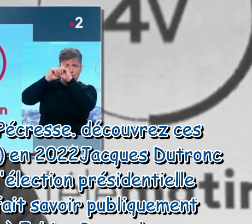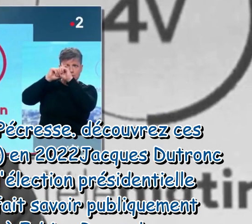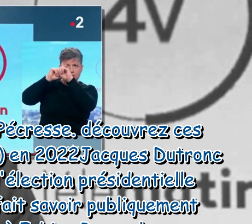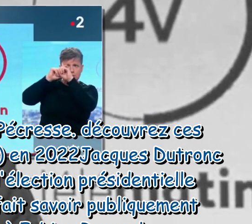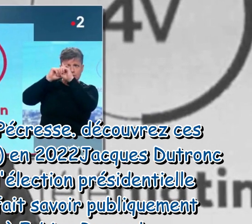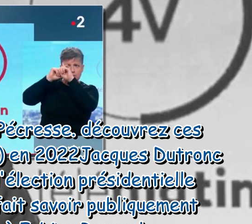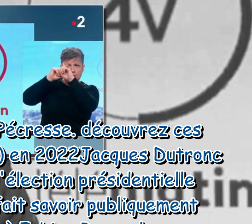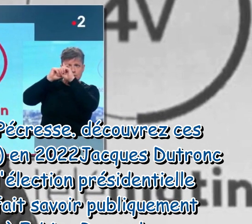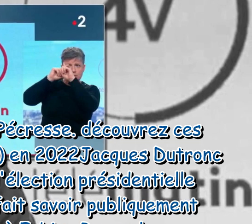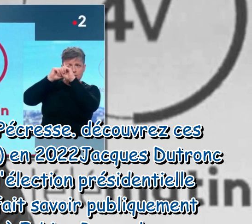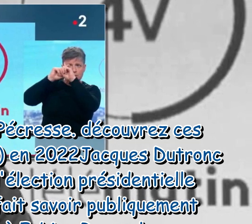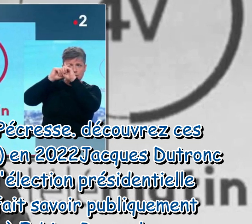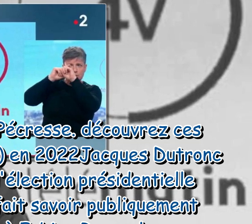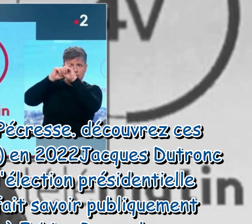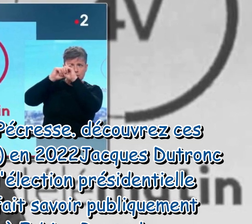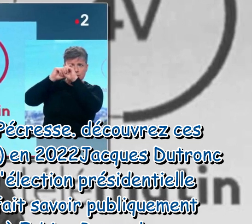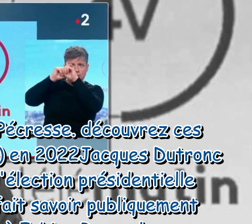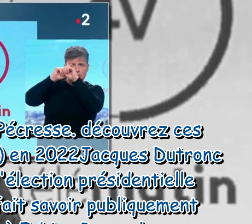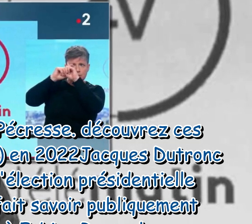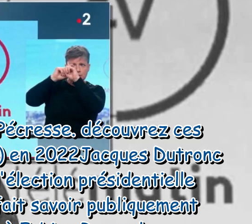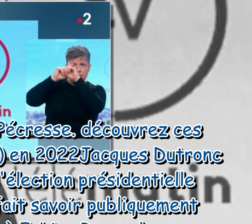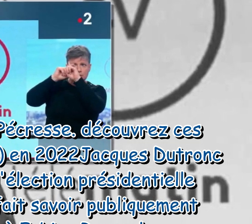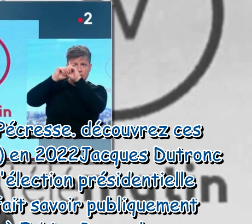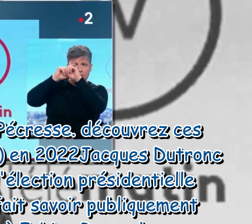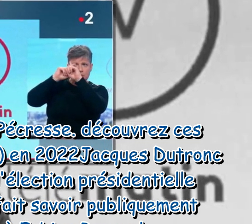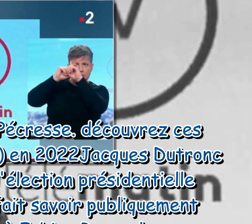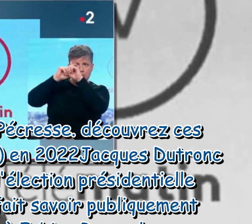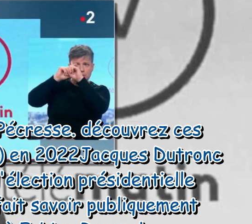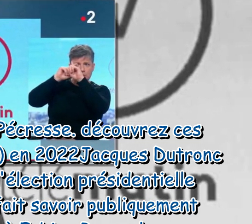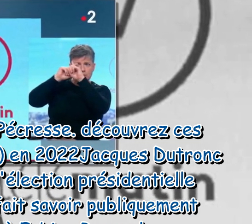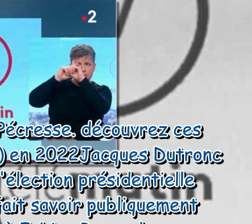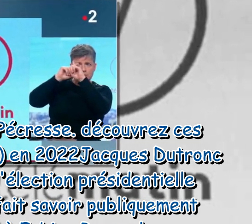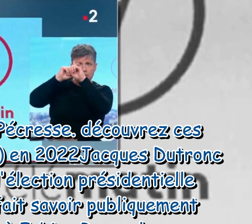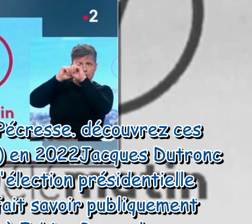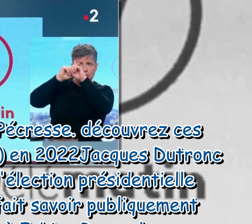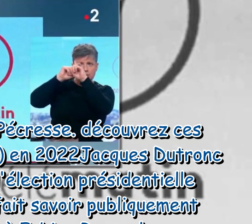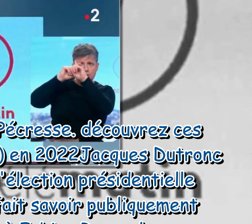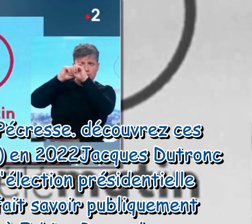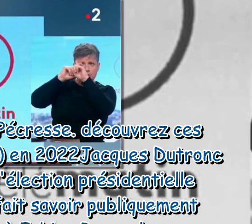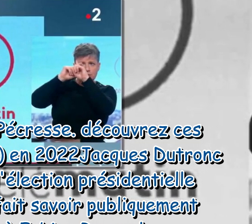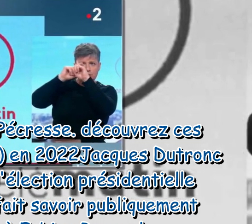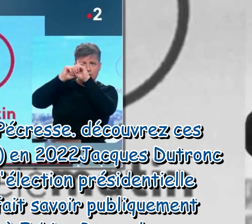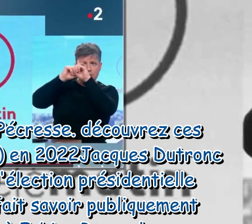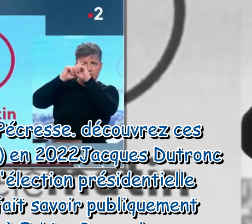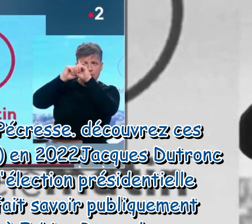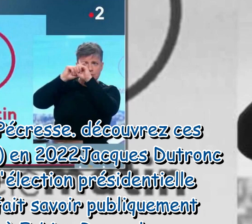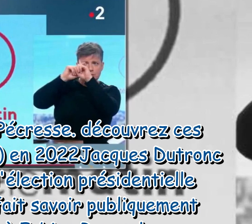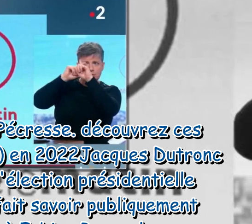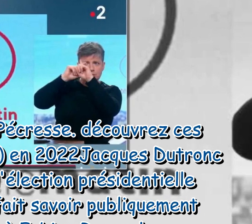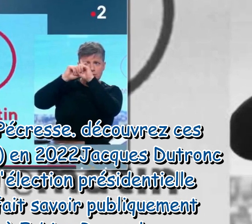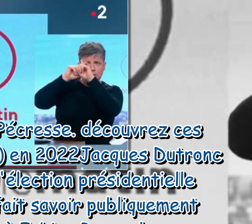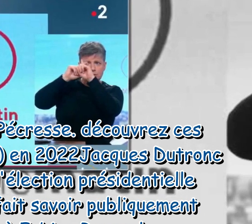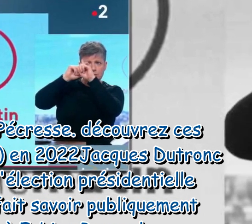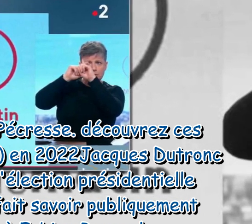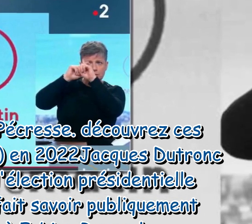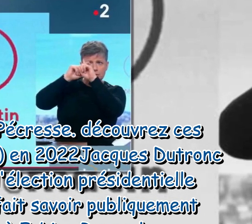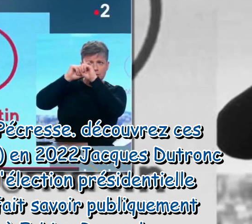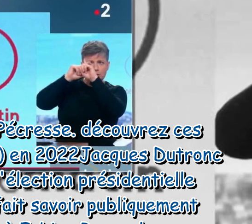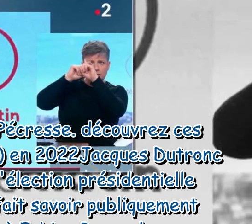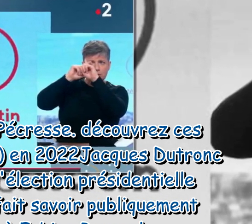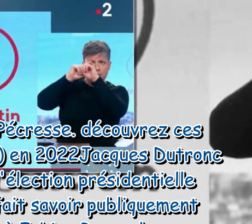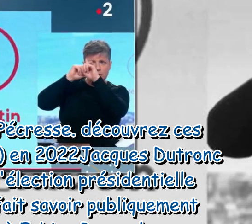Roussel, Le Maire, Bachelot, Pécresse. Découvrez ces politiques qui ont surpris, ou choqué, en 2022 Jacques